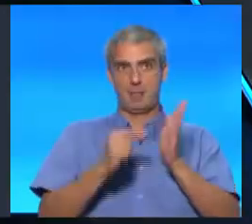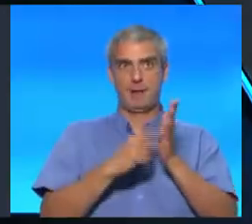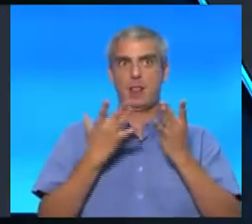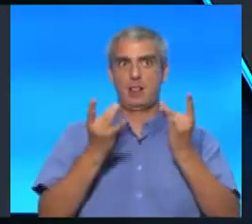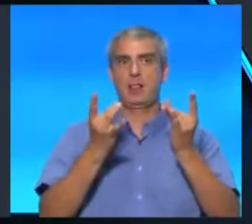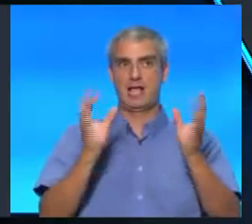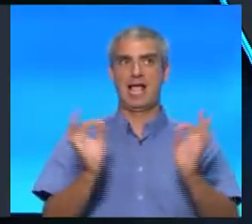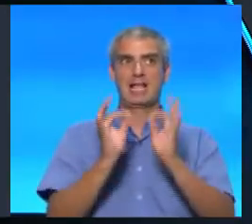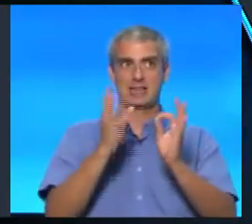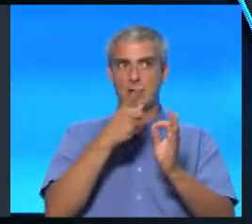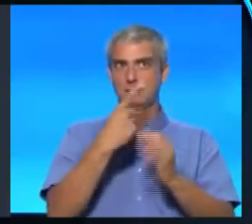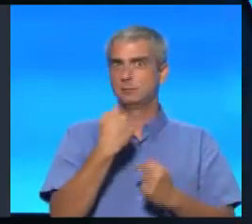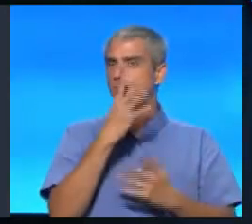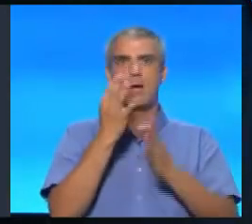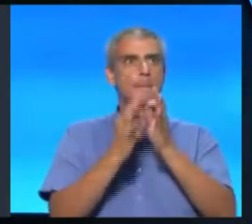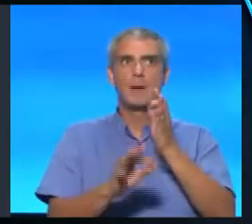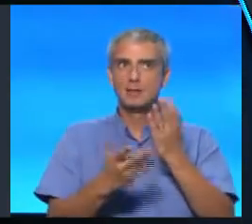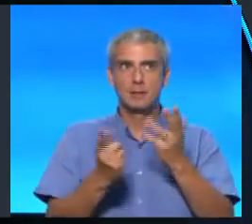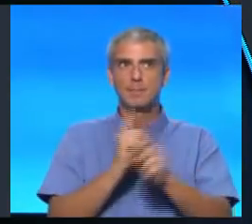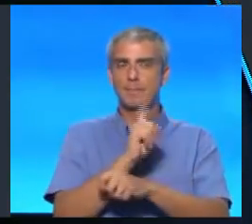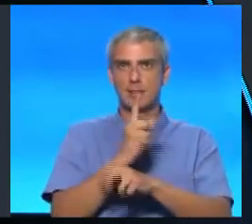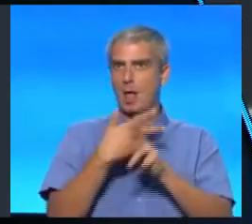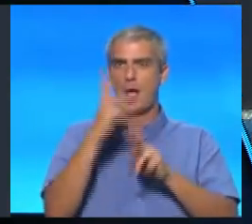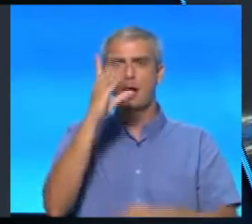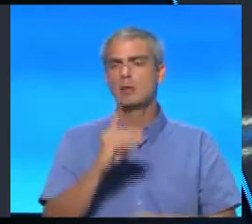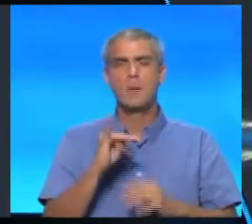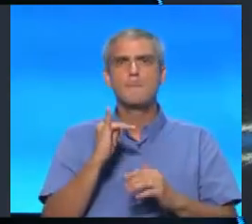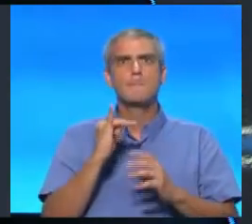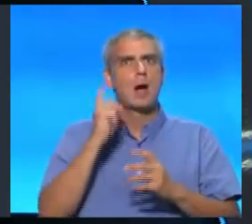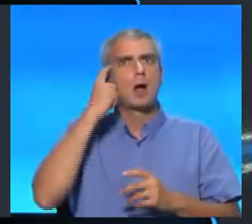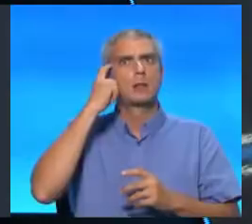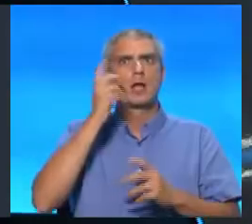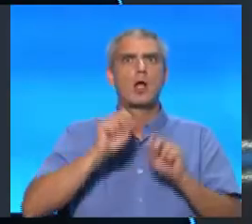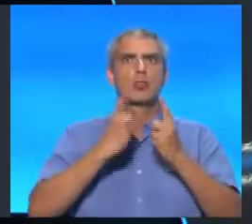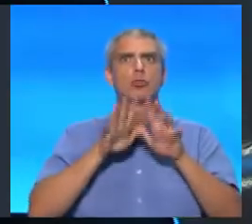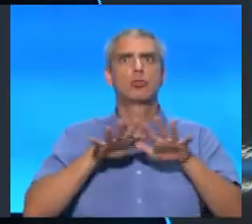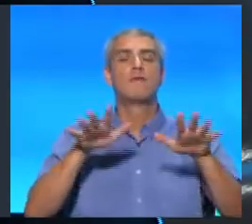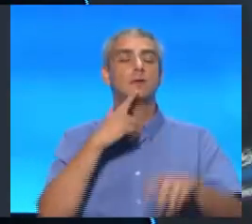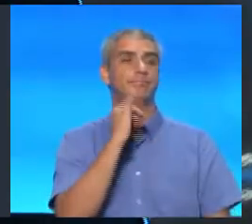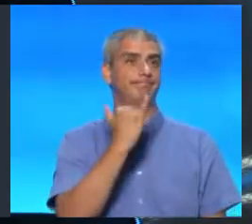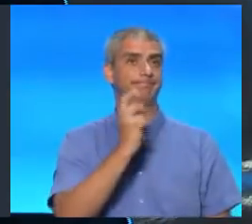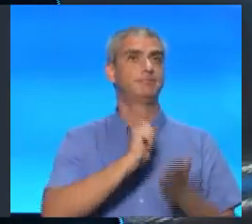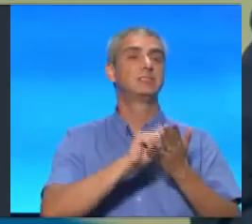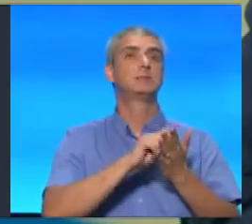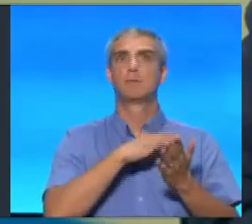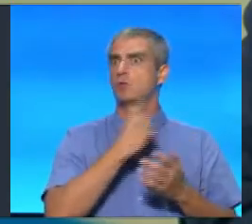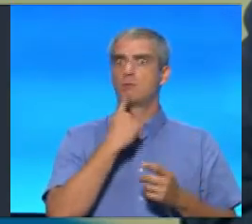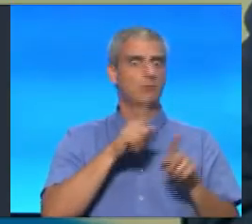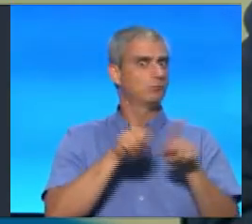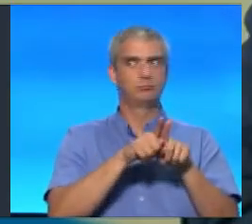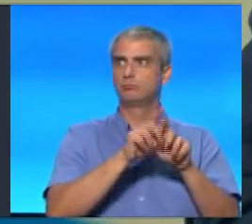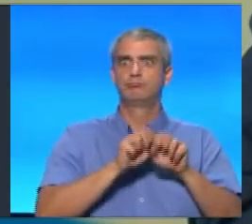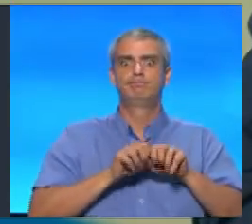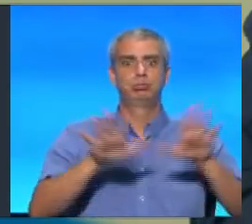ראש תחום הבריאות, את מביאה את הפרטים. בינתיים זה רק בדרום. מה הממדים המדאיגים של התופעה? נכון, במשרד הבריאות אומרים שלא זכורה כזאת התפרצות